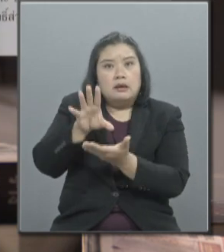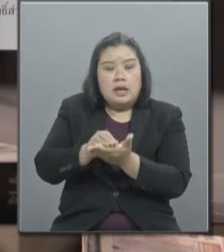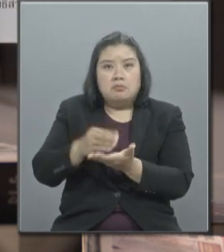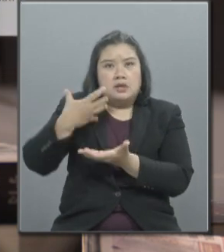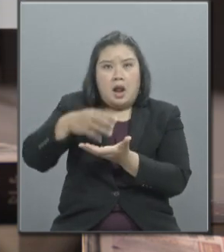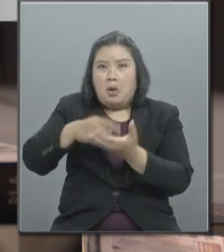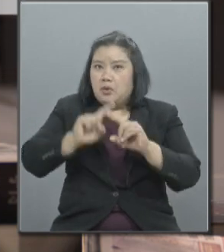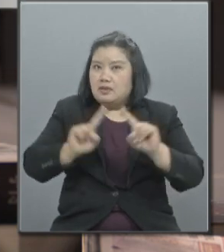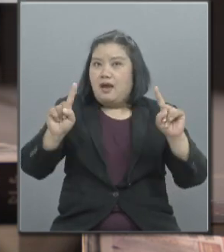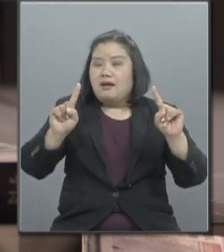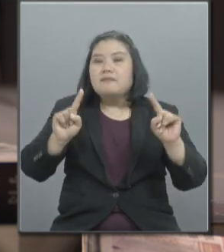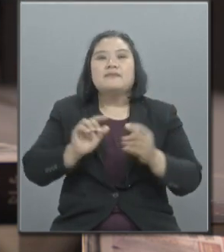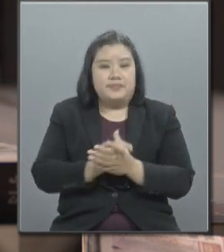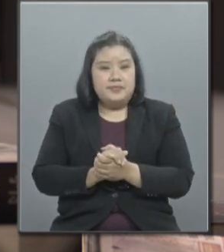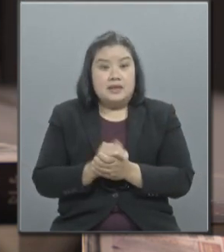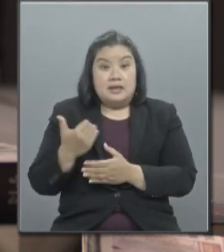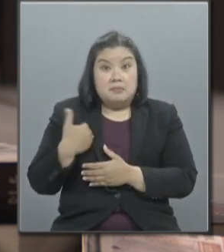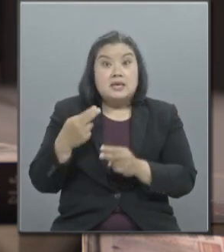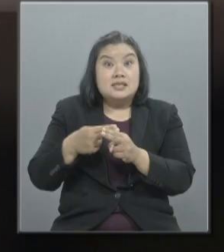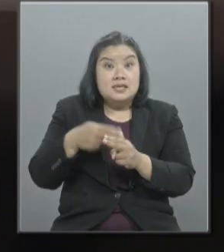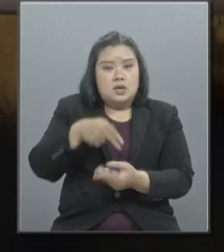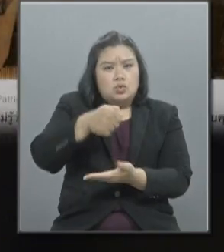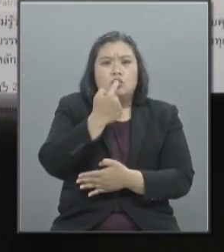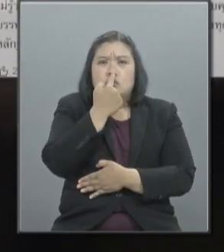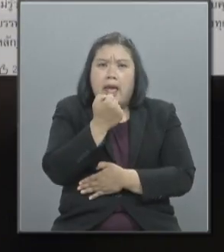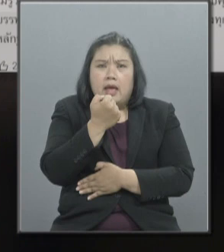ให้ดูหรืออย่างในตอนถุงแดงเองก็ท